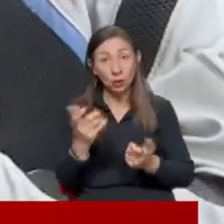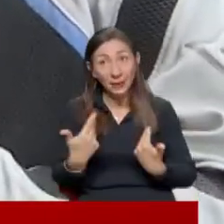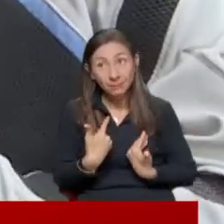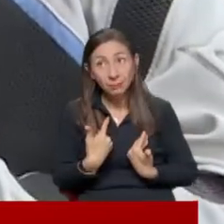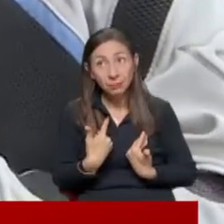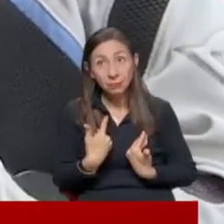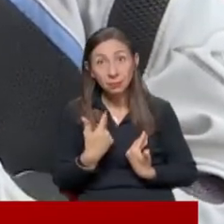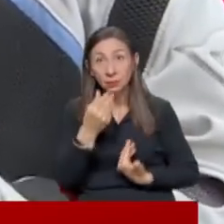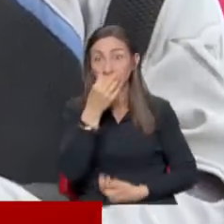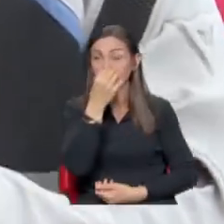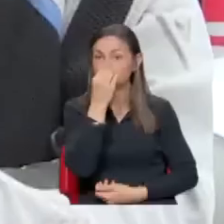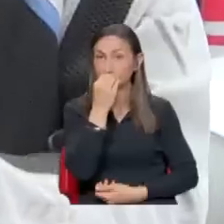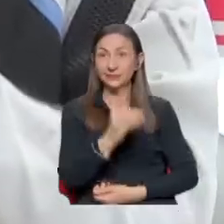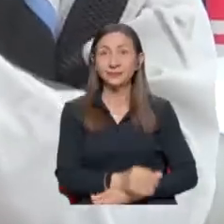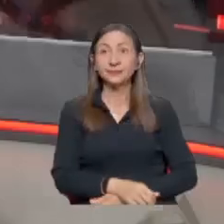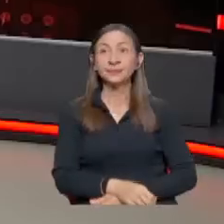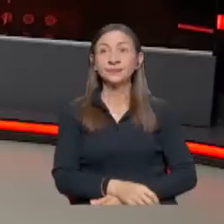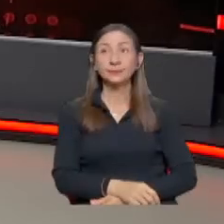mıyım?